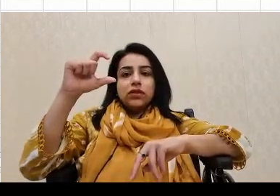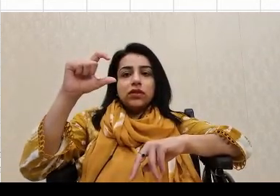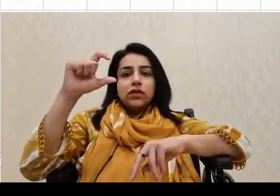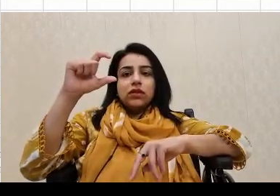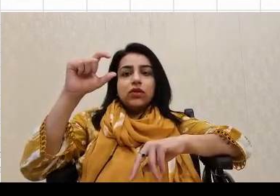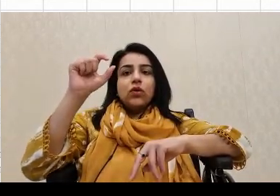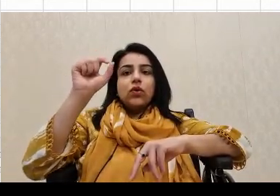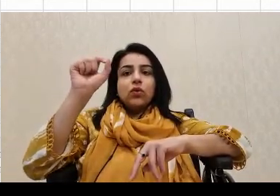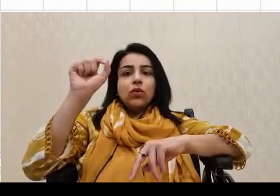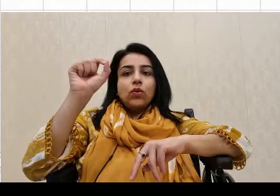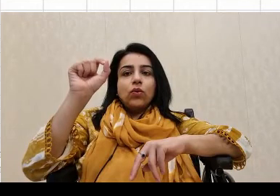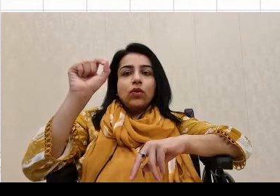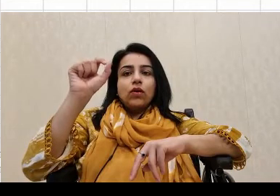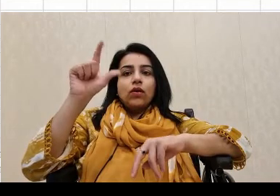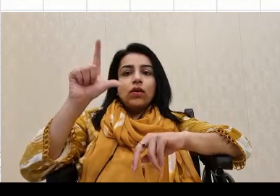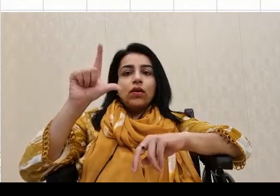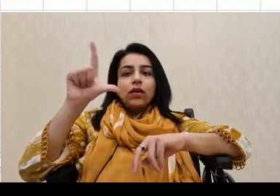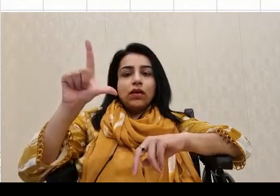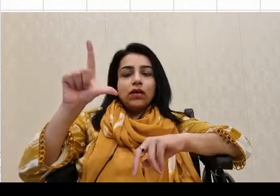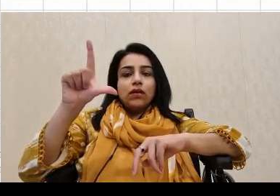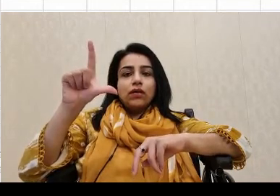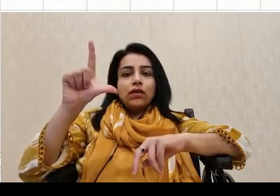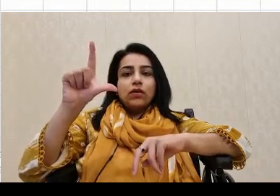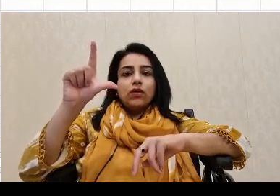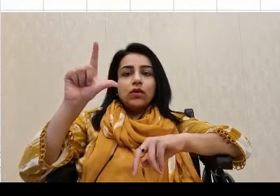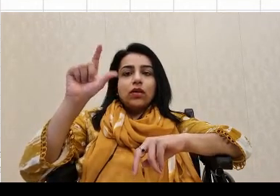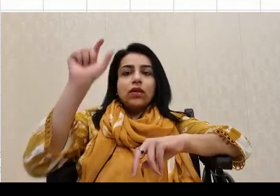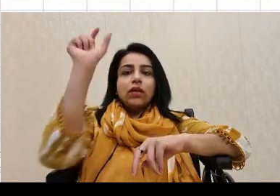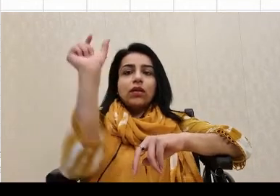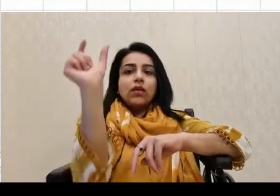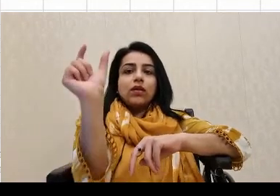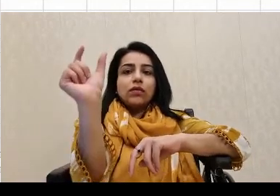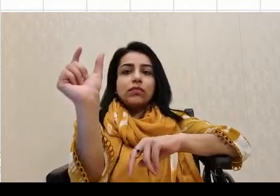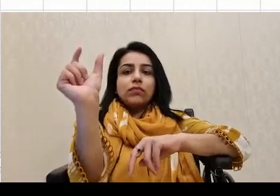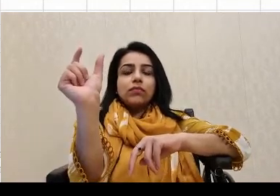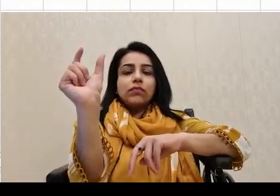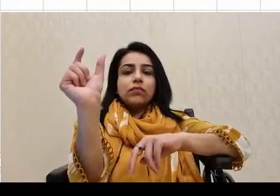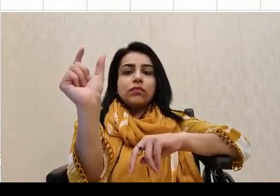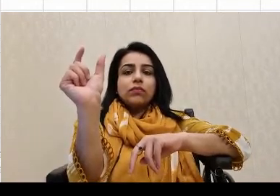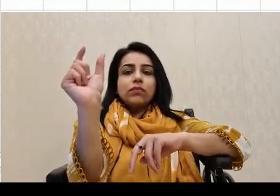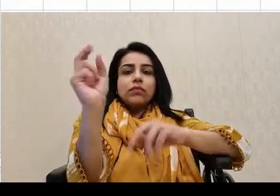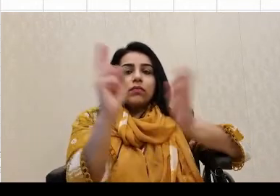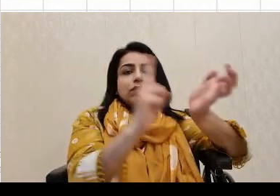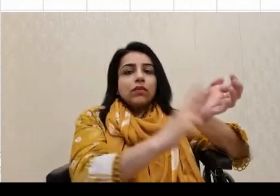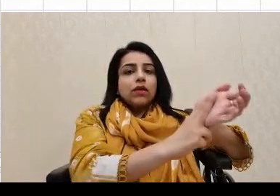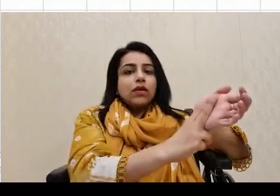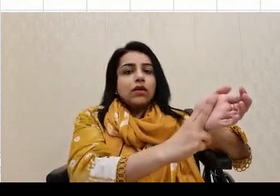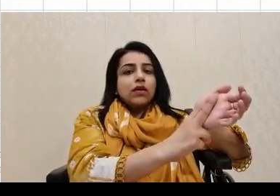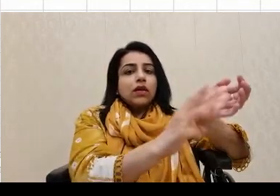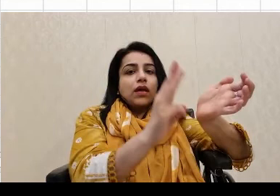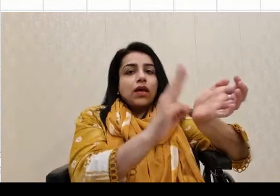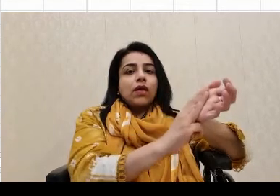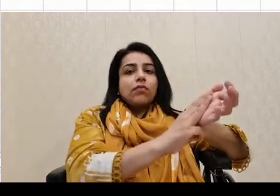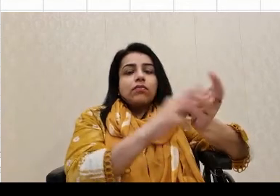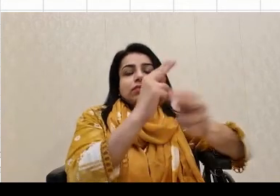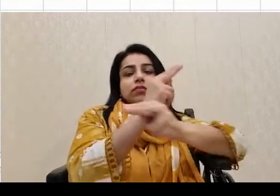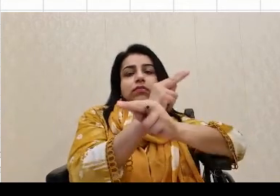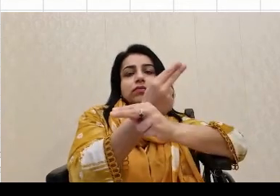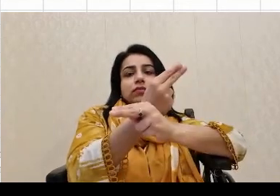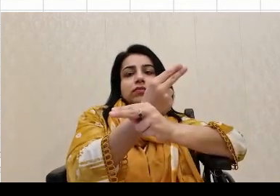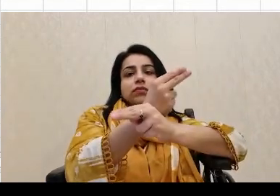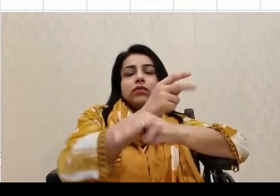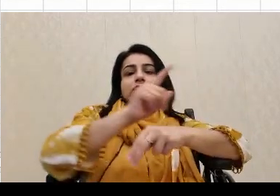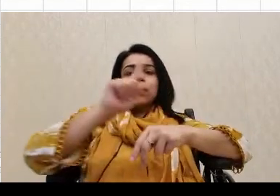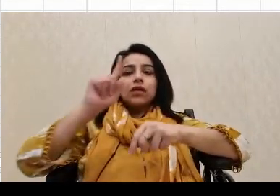है वो हम कॉलम्स कहते हैं और ये जो है वो आपको रोज़ नज़र आ रही हैं।